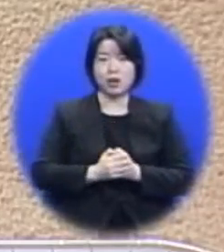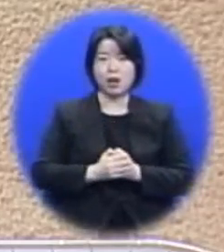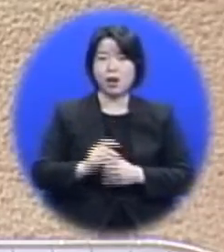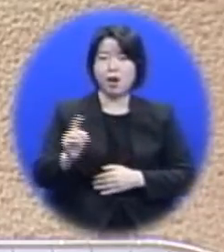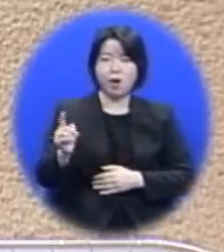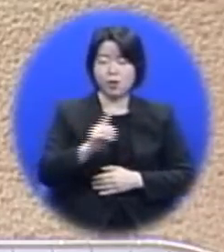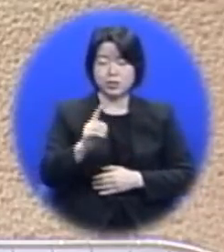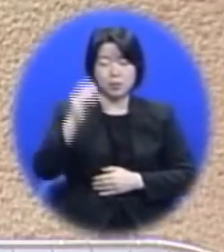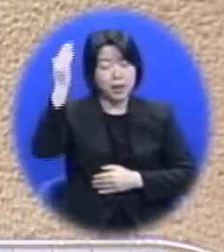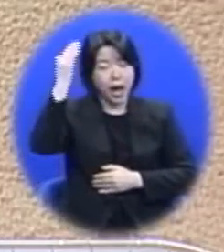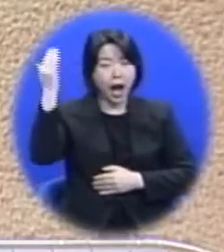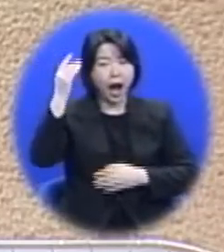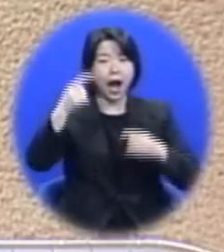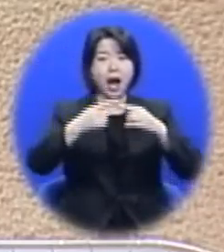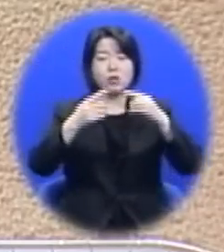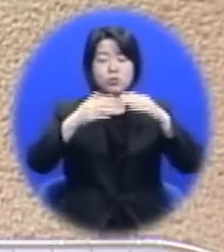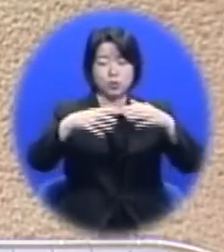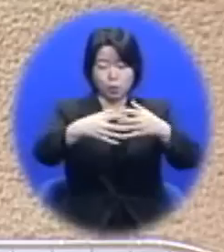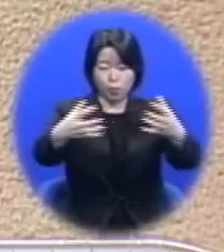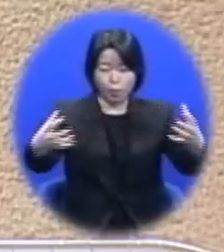한국 교회잖아요.